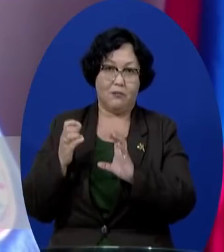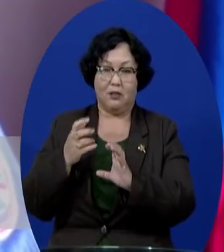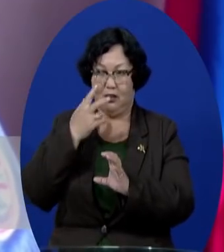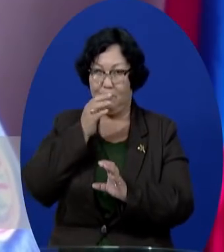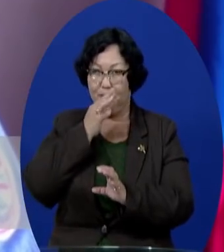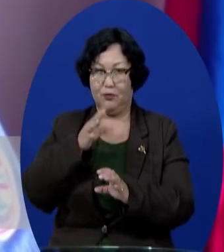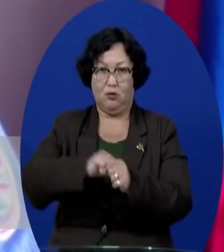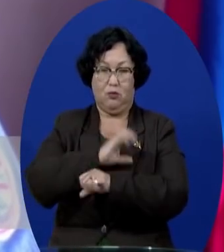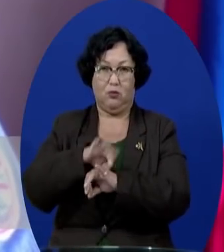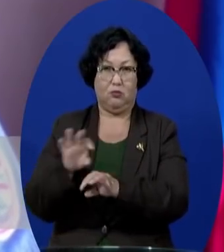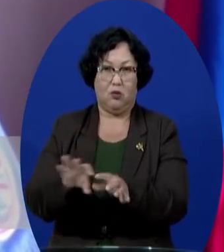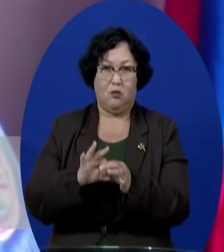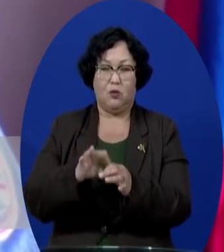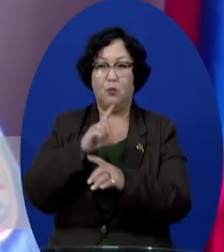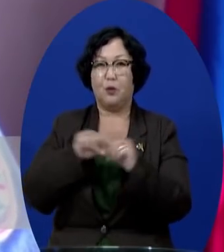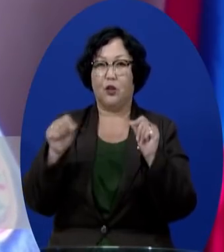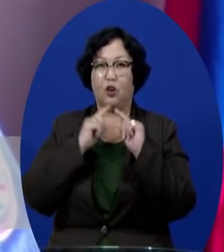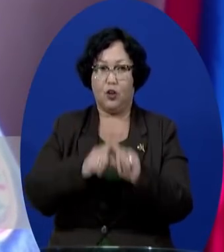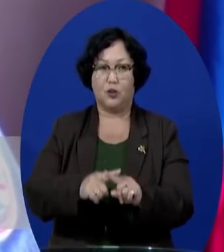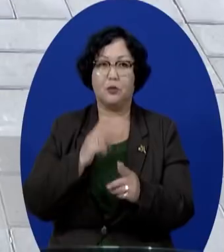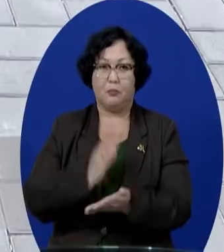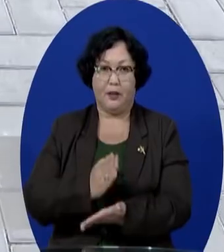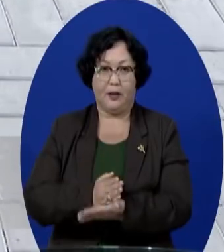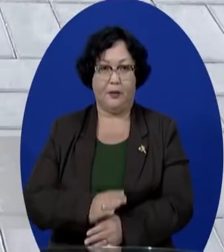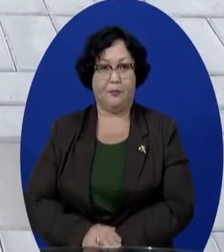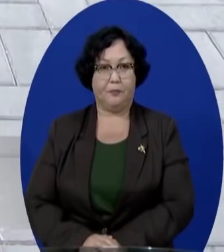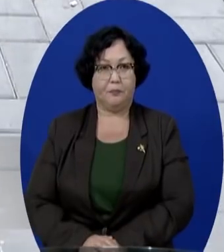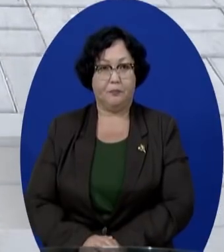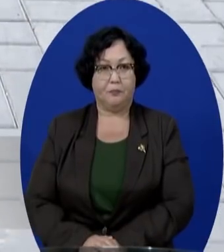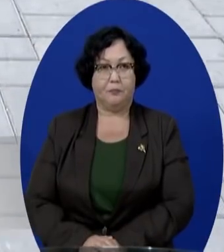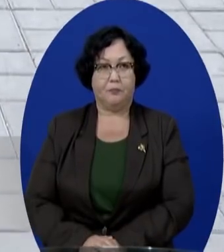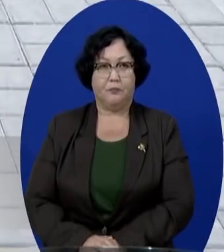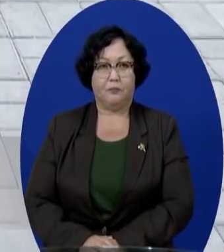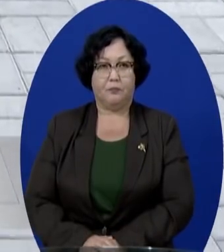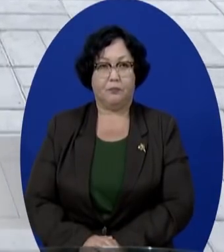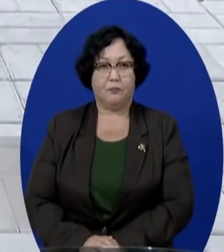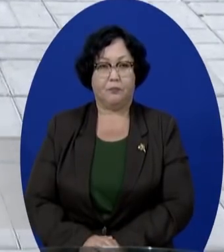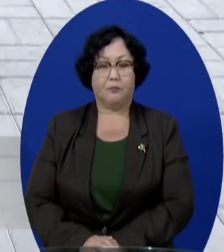цахлалтаас шалтгаалаад бол хоригдсон байдалтай байна. Байд